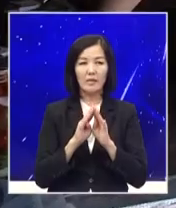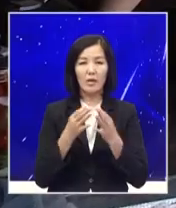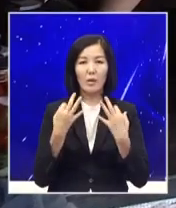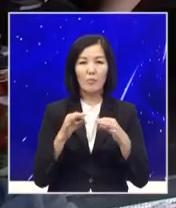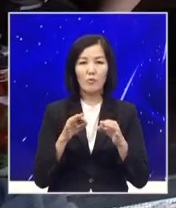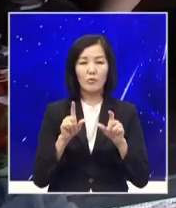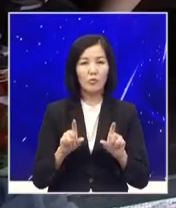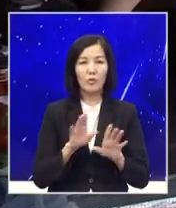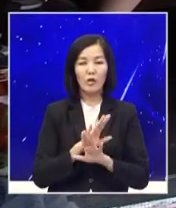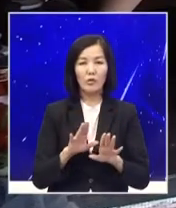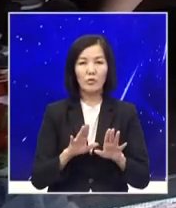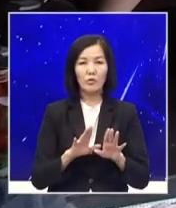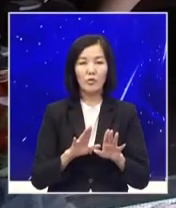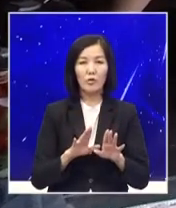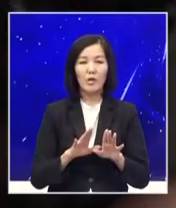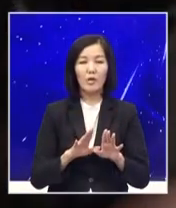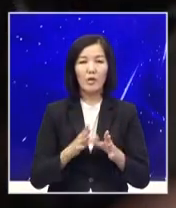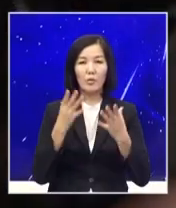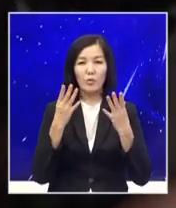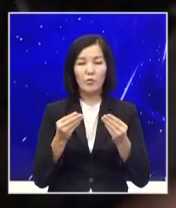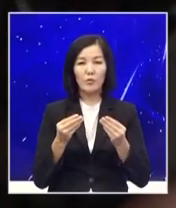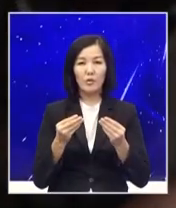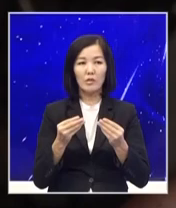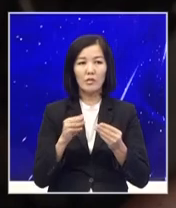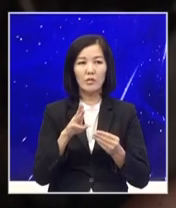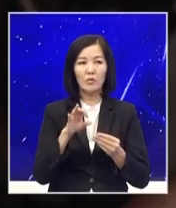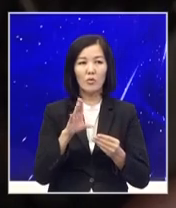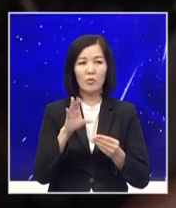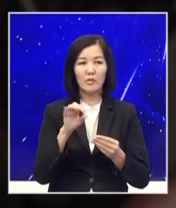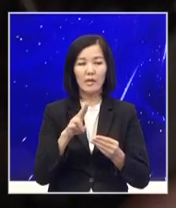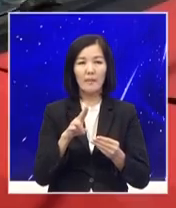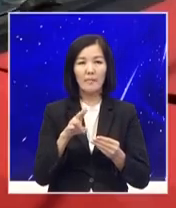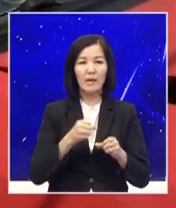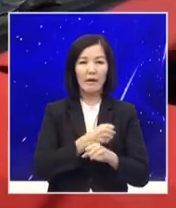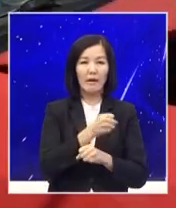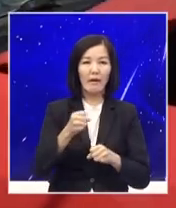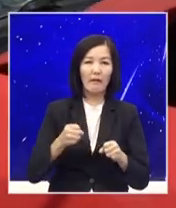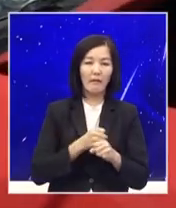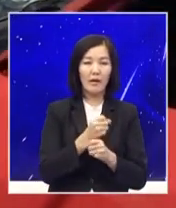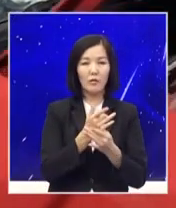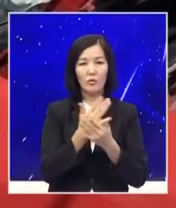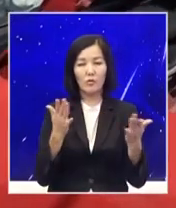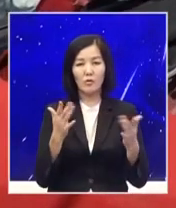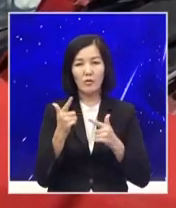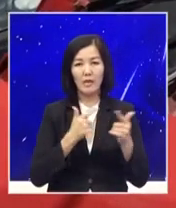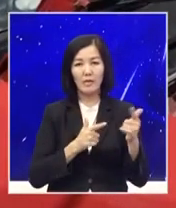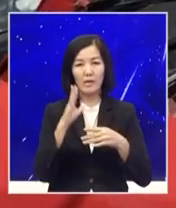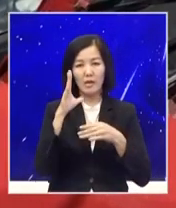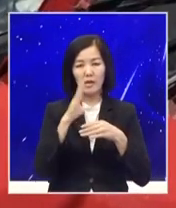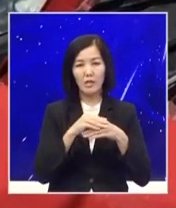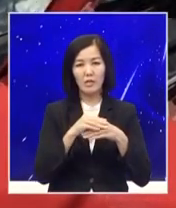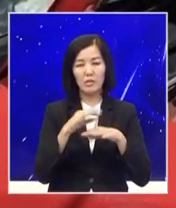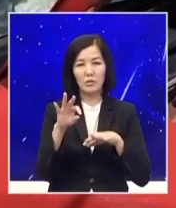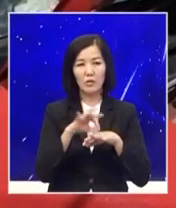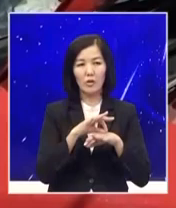қарап отырмайды. Күндіз үй шаруасынан бөлек тосап, шырын қайнатып, қияр мен қызанақтан банк жабады. Ал кешке жолдасы жұмыстан